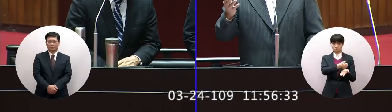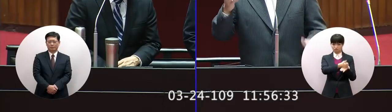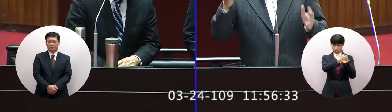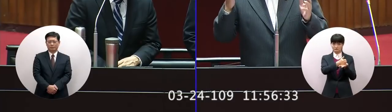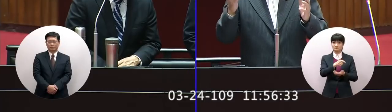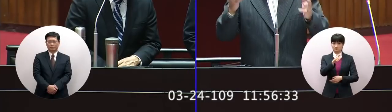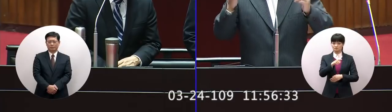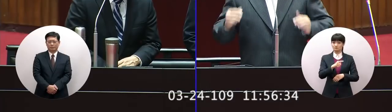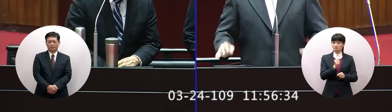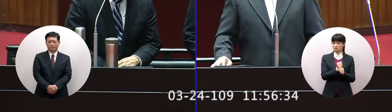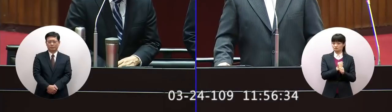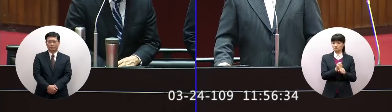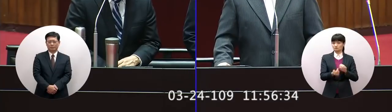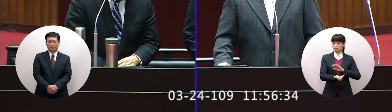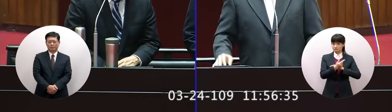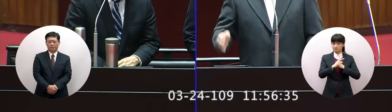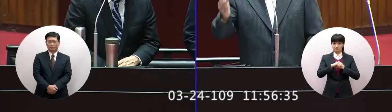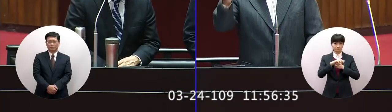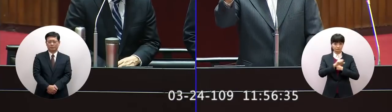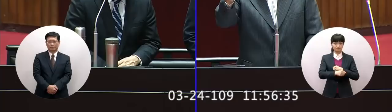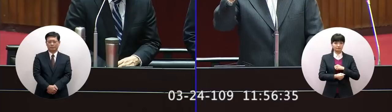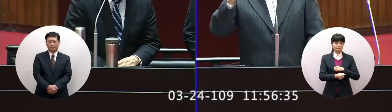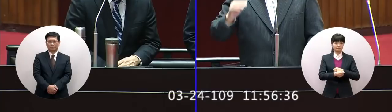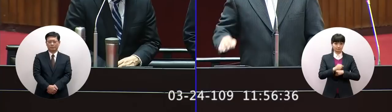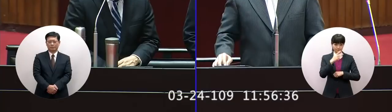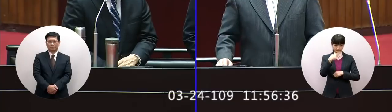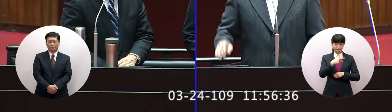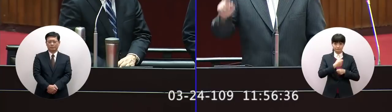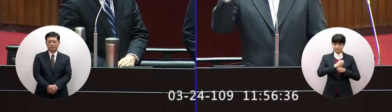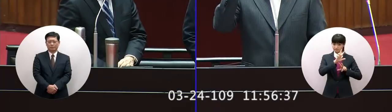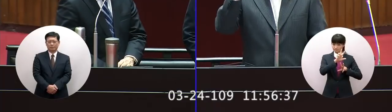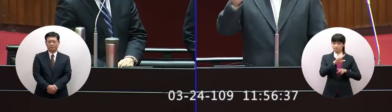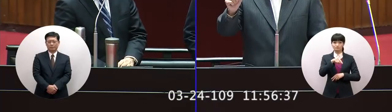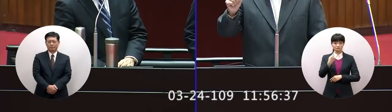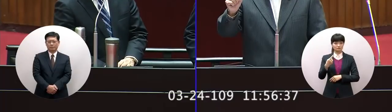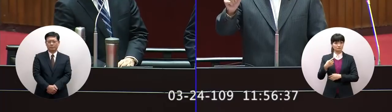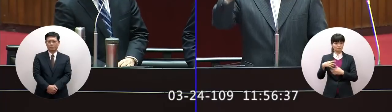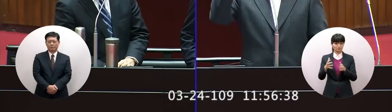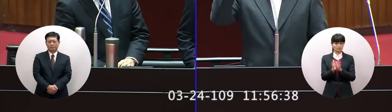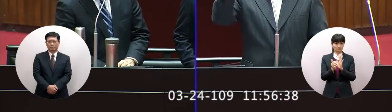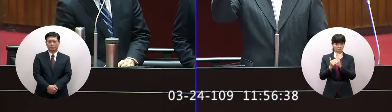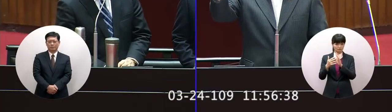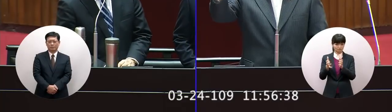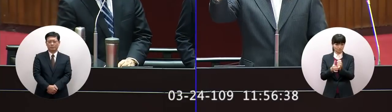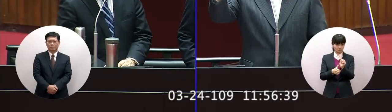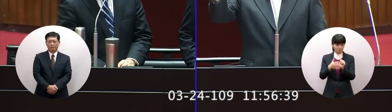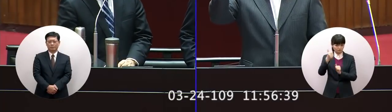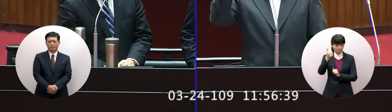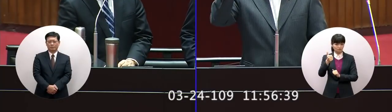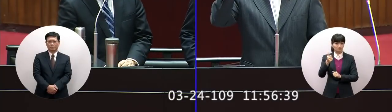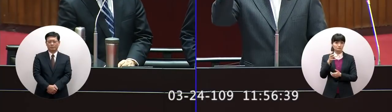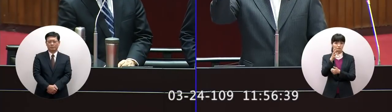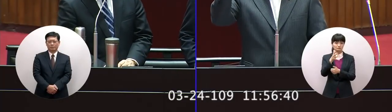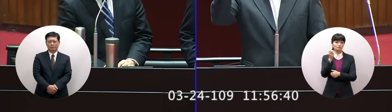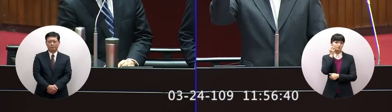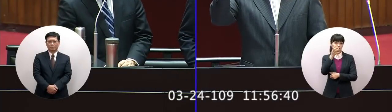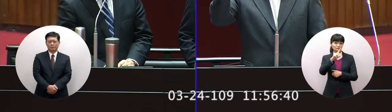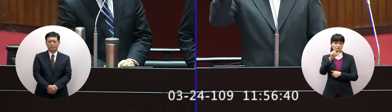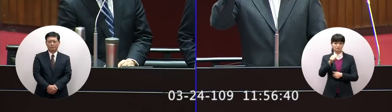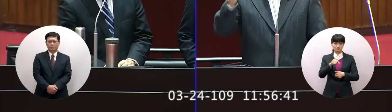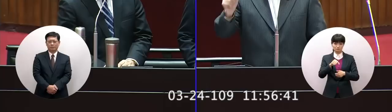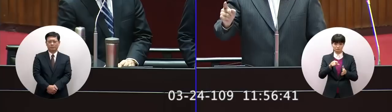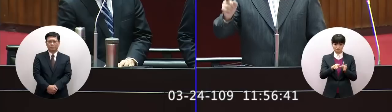率很务实的一个人。那我问国防部副部长，4个月56发的射